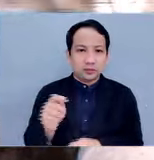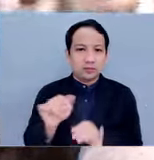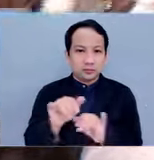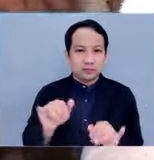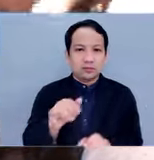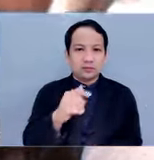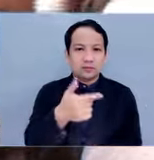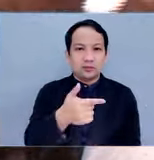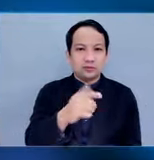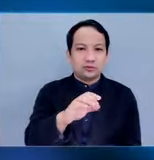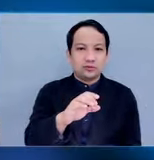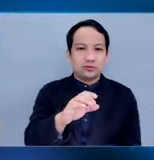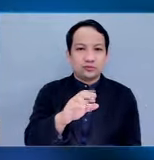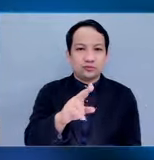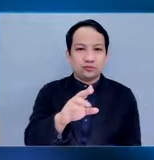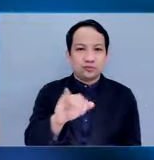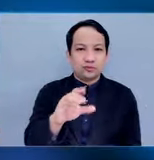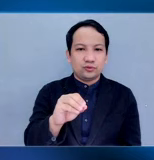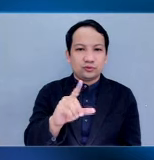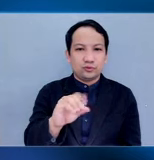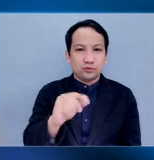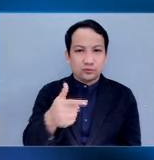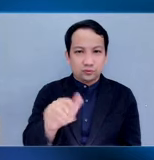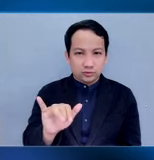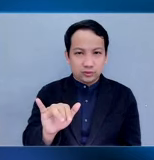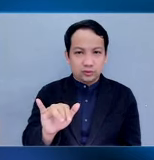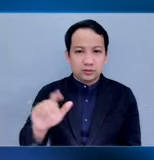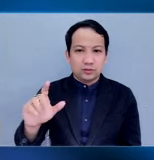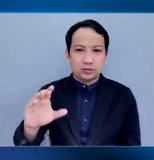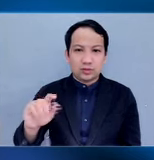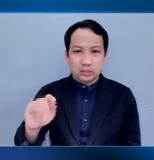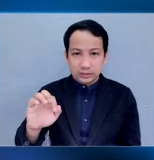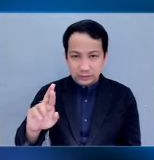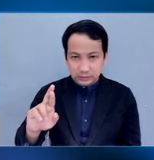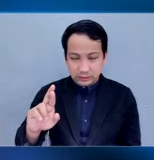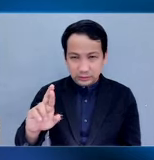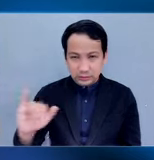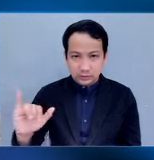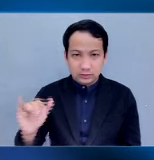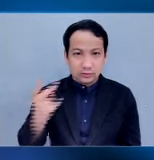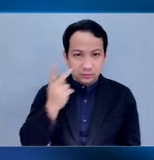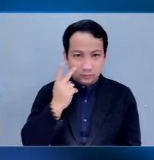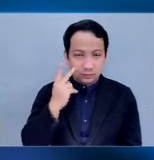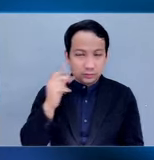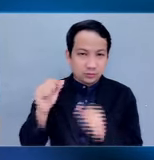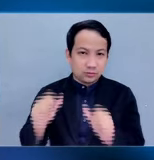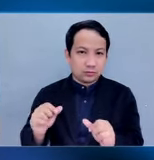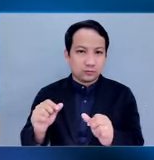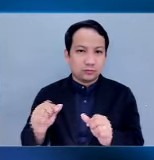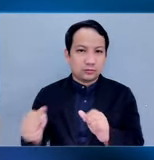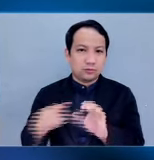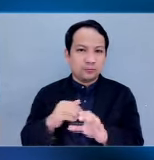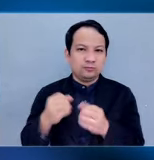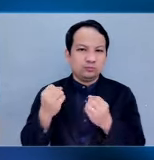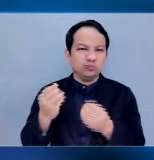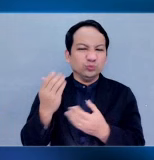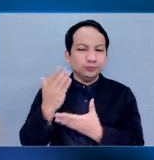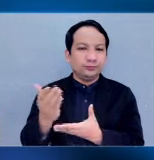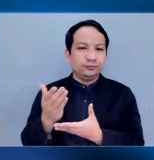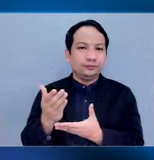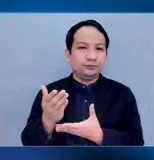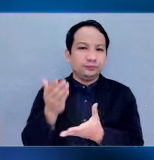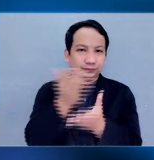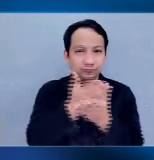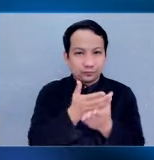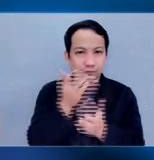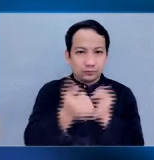din. So you can check all the cats we post there. Tapos marami po kaming inattendan na